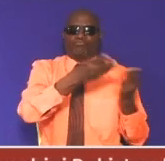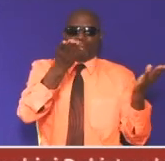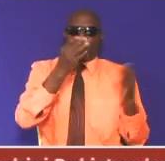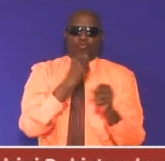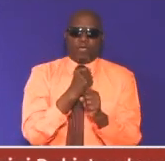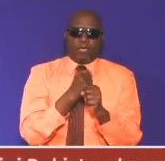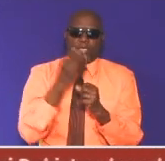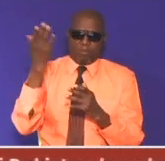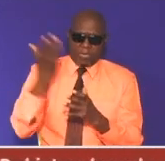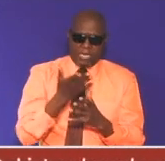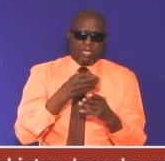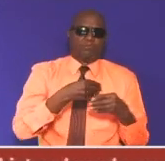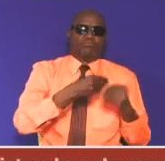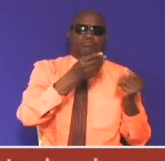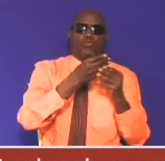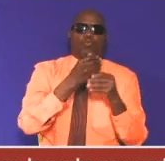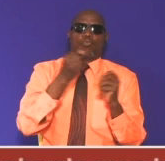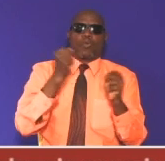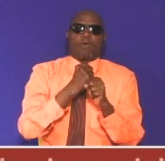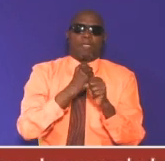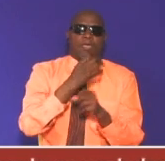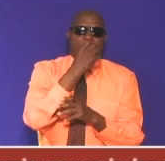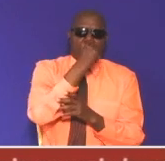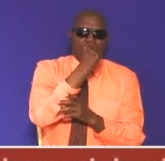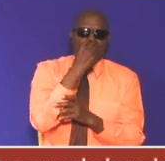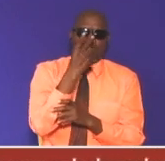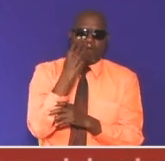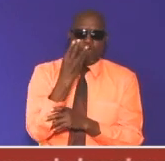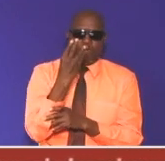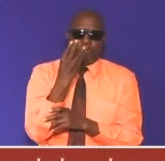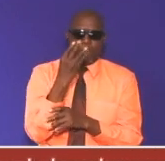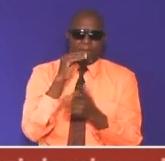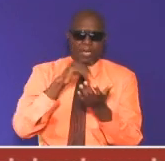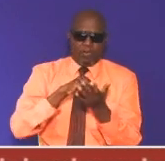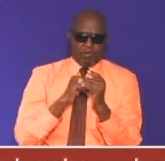kazi. So the 524 million